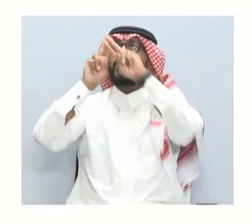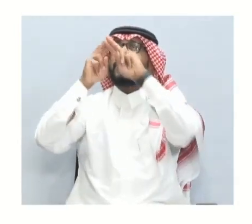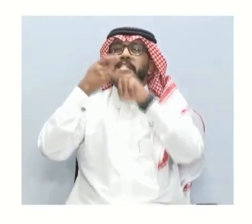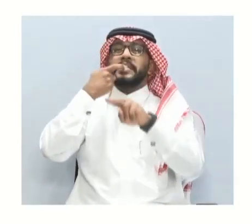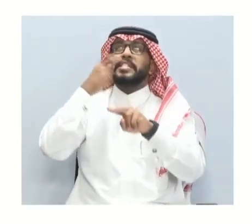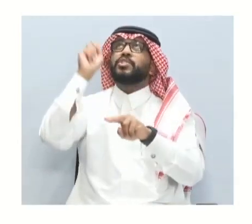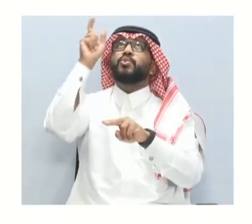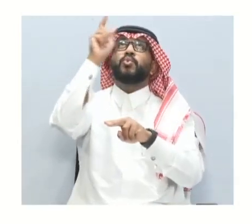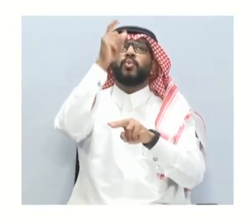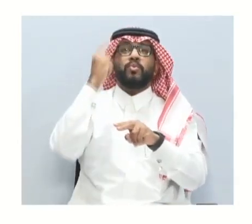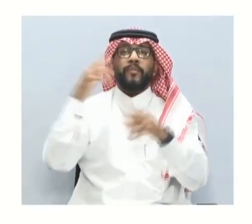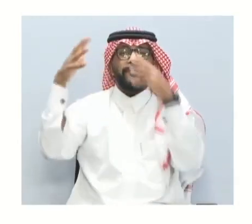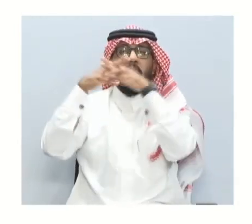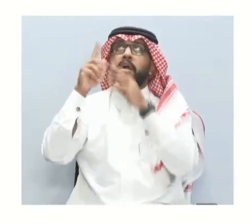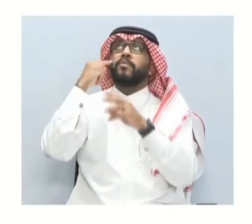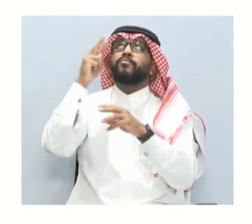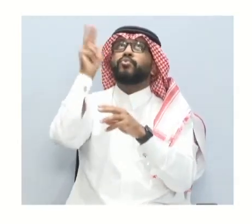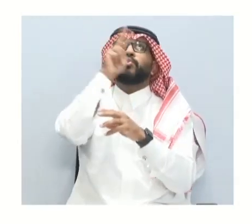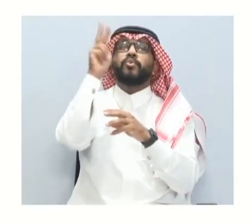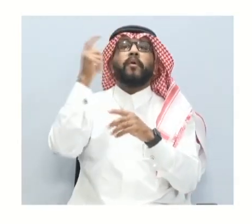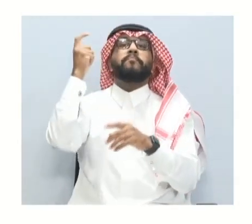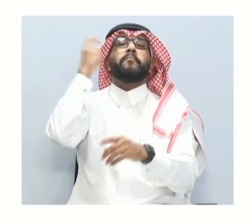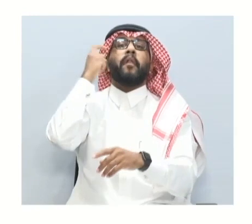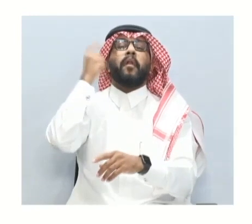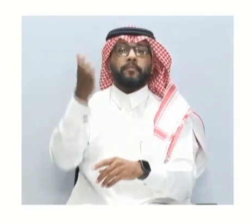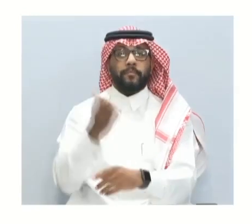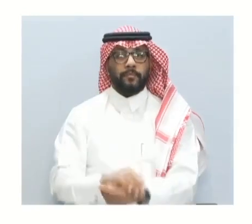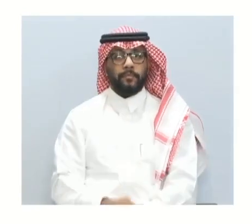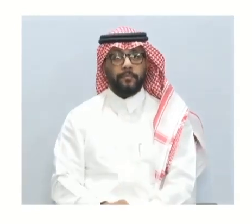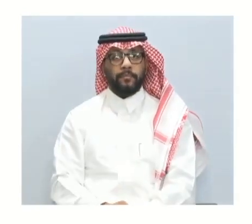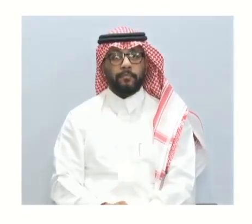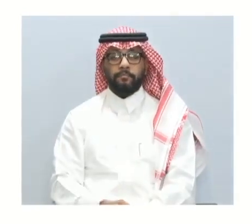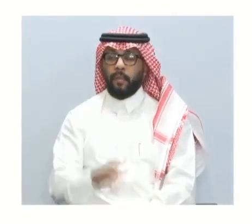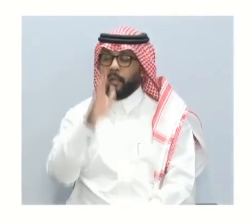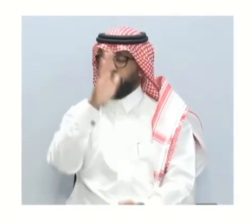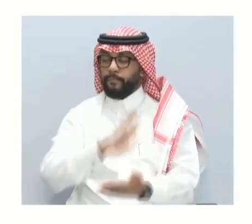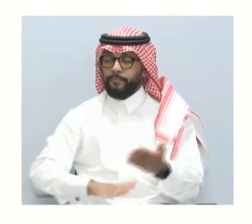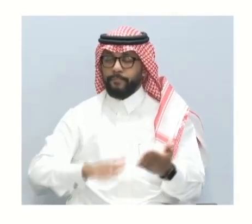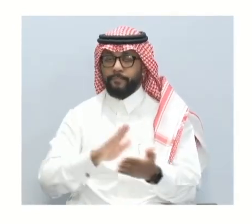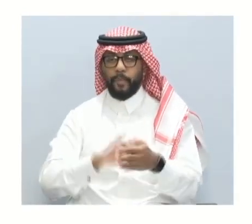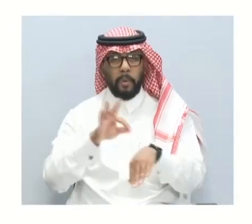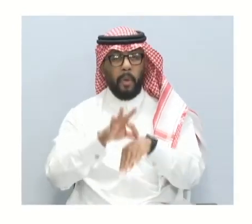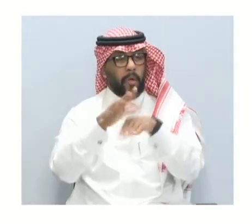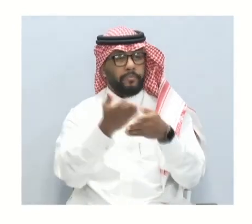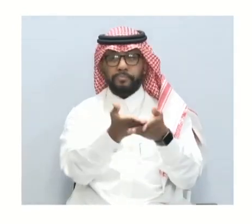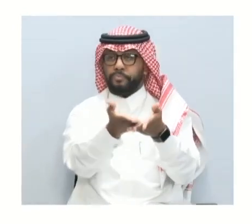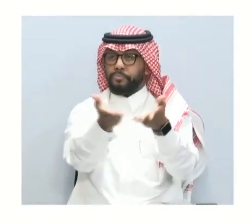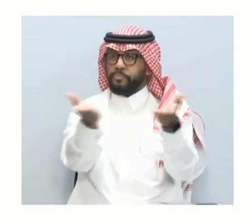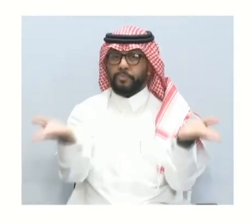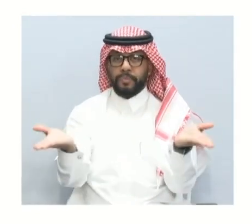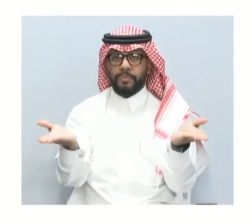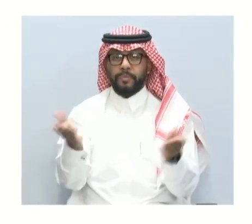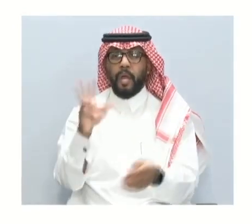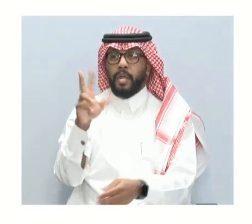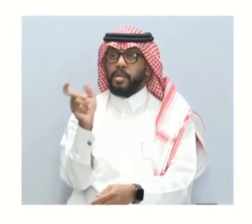وطلوعها وغروبها وهذا ما يحدث الان عند كثير من الناس نسال الله العافيه في مساله النجم